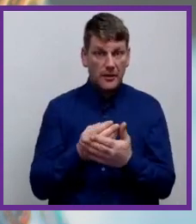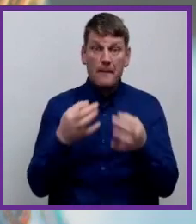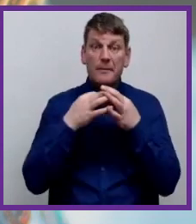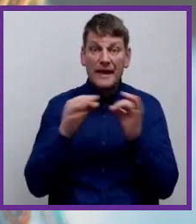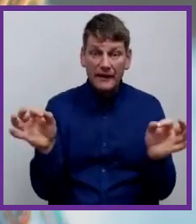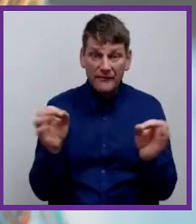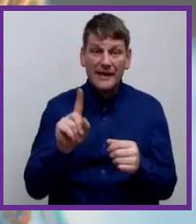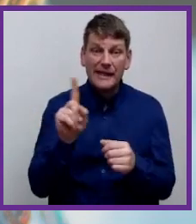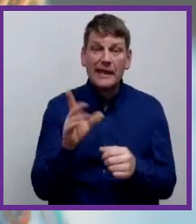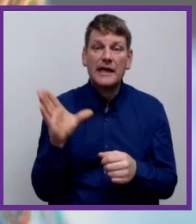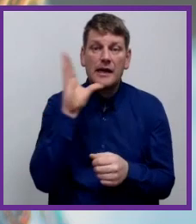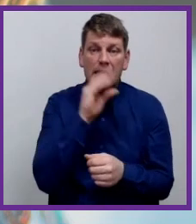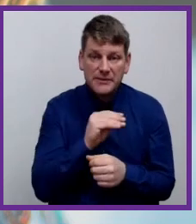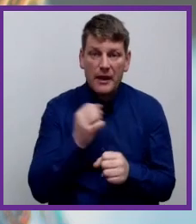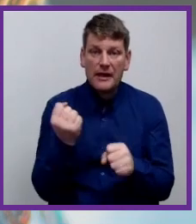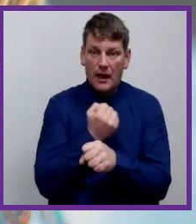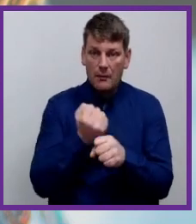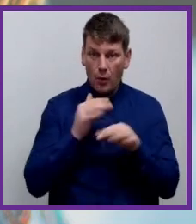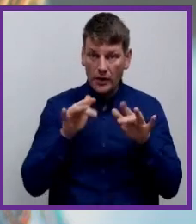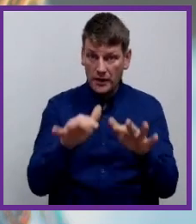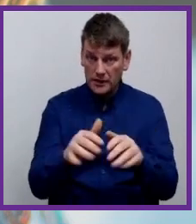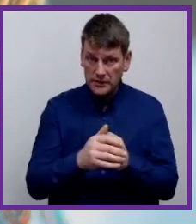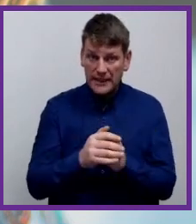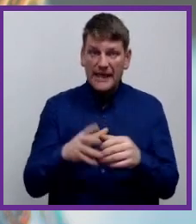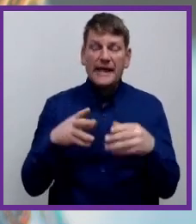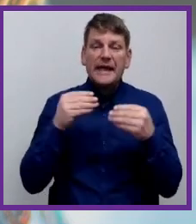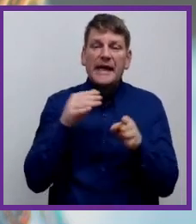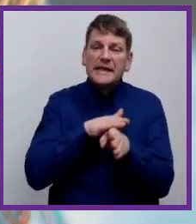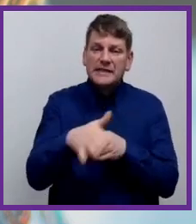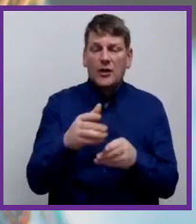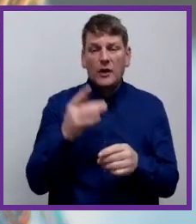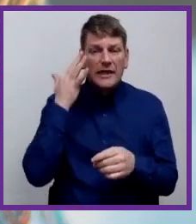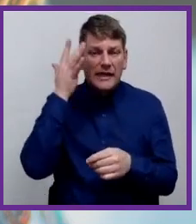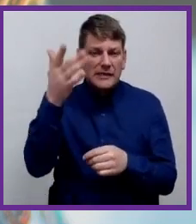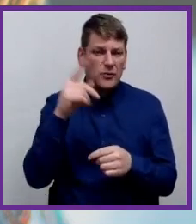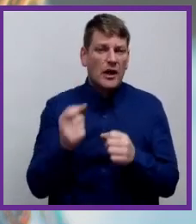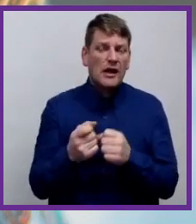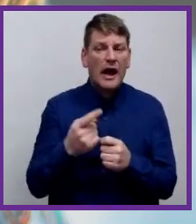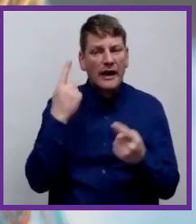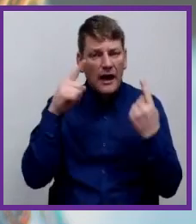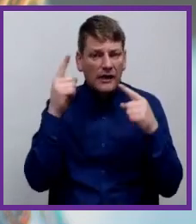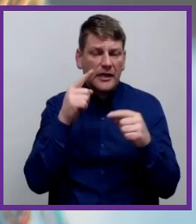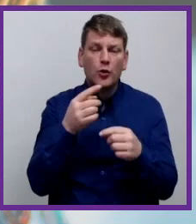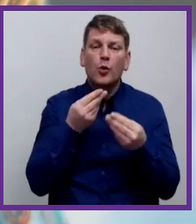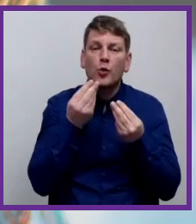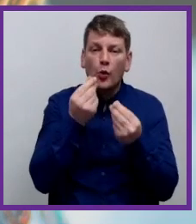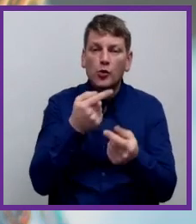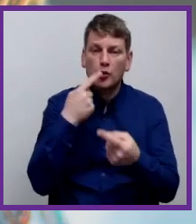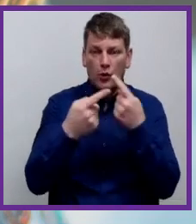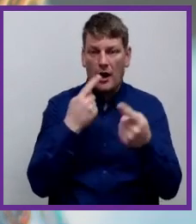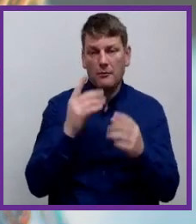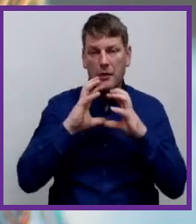Brīvība ir iespēja darboties, īstenot ieceres, radīt un uzrunāt pasauli un